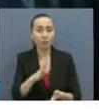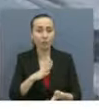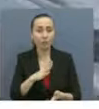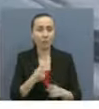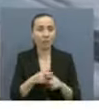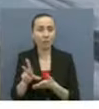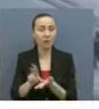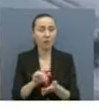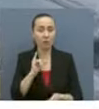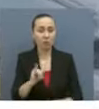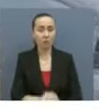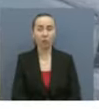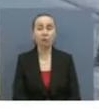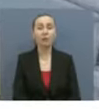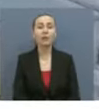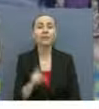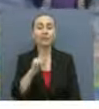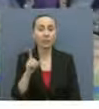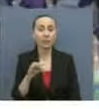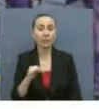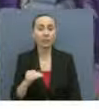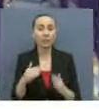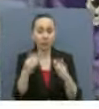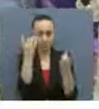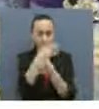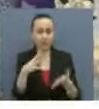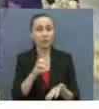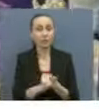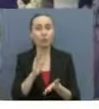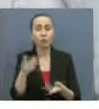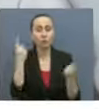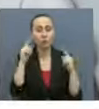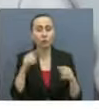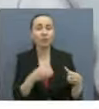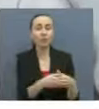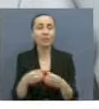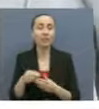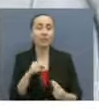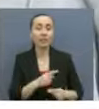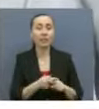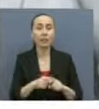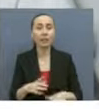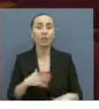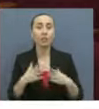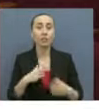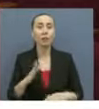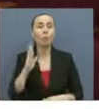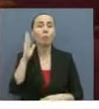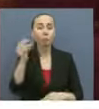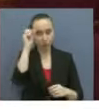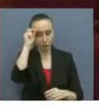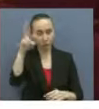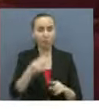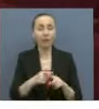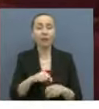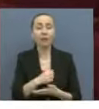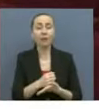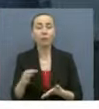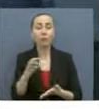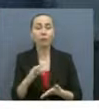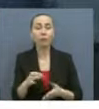подражания. В Зерендинском районном доме культуры занимаются не только творческие коллективы, но и тренируются будущие чемпионы. Акимом области принято